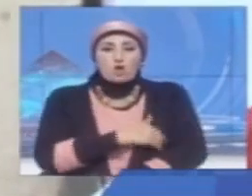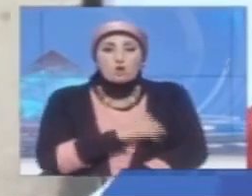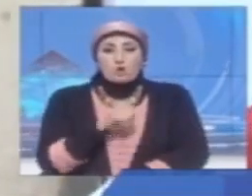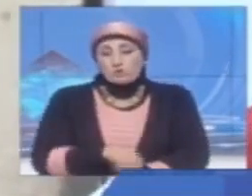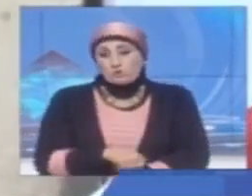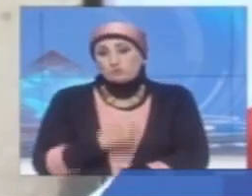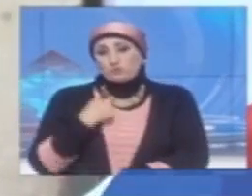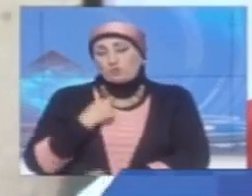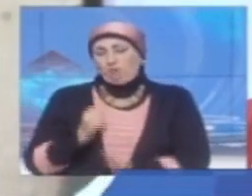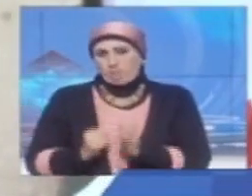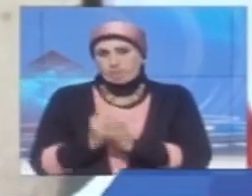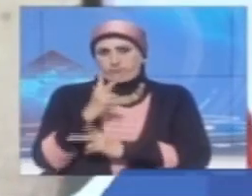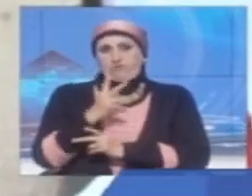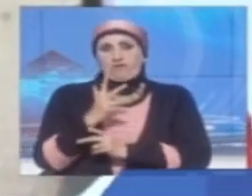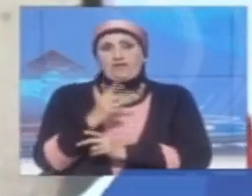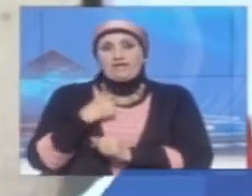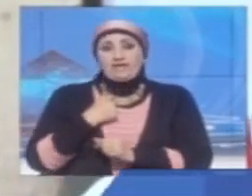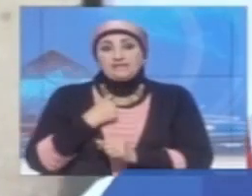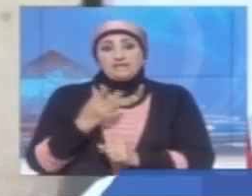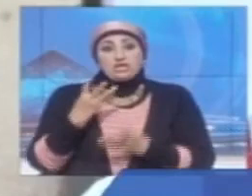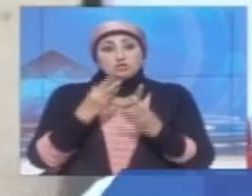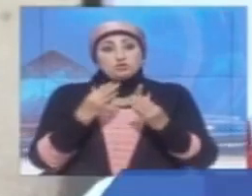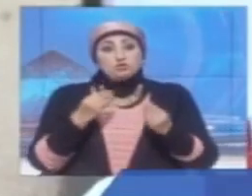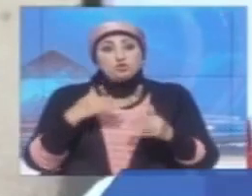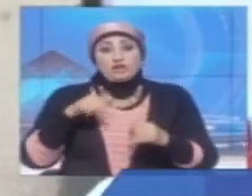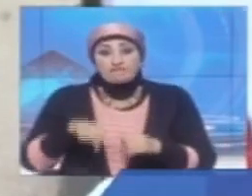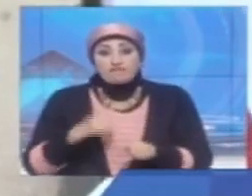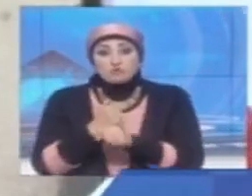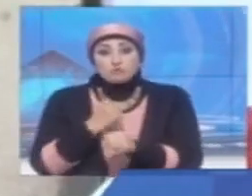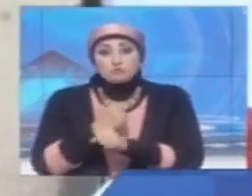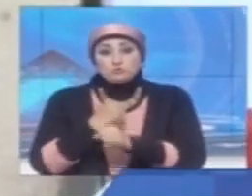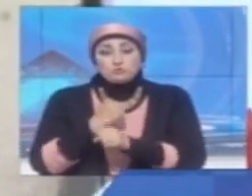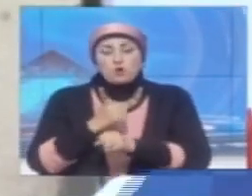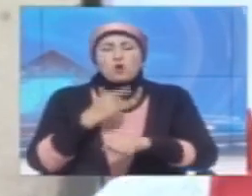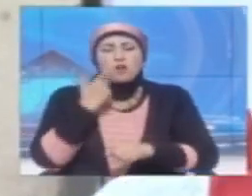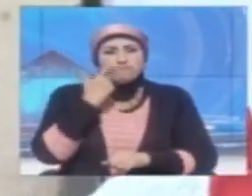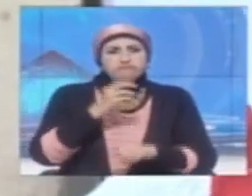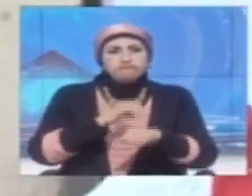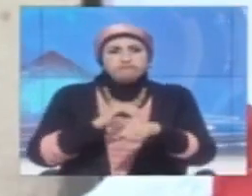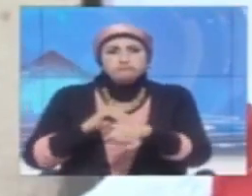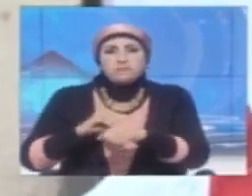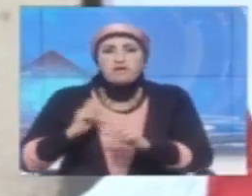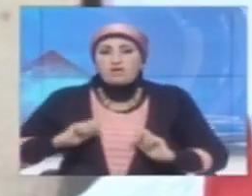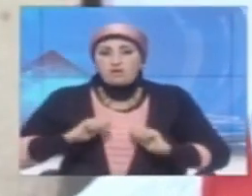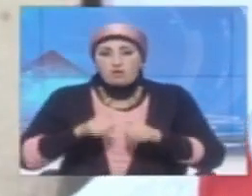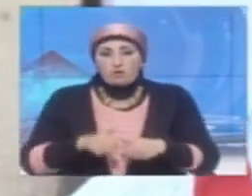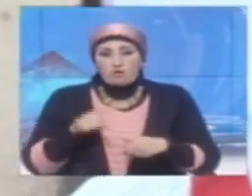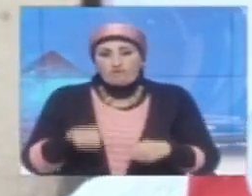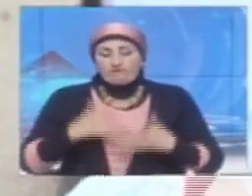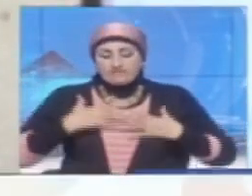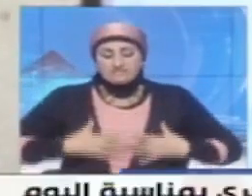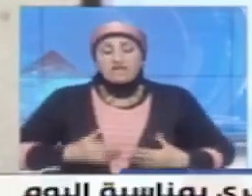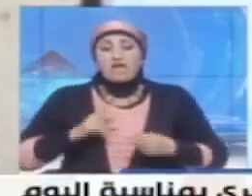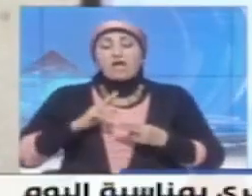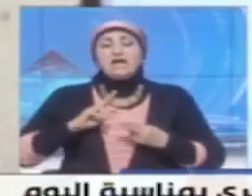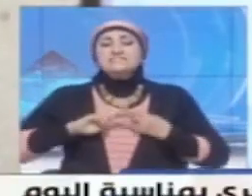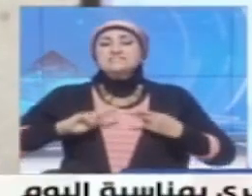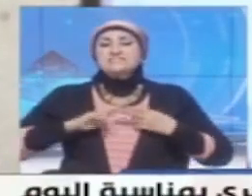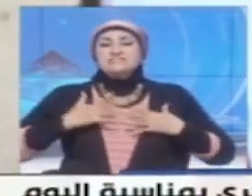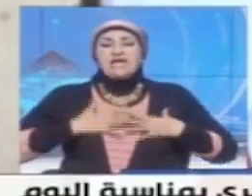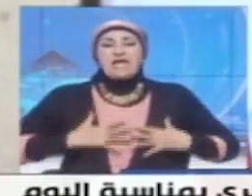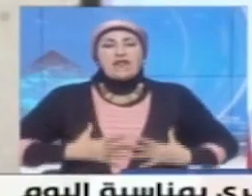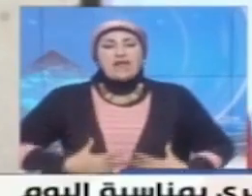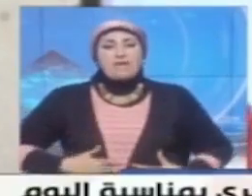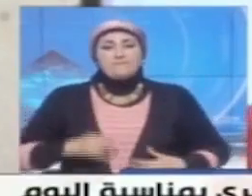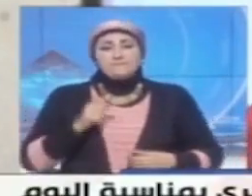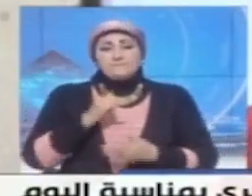أثناء الطوارئ، نزلنا حاجات كتير جدا من حملات توعية، وشاركنا في برنامج اسمه صحة وسلامة، وده كمان بينمي